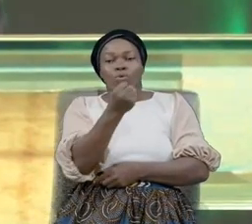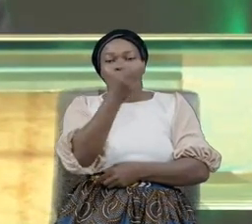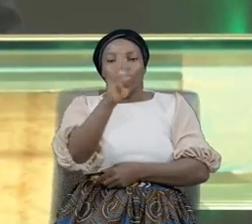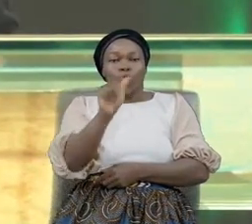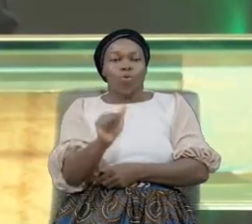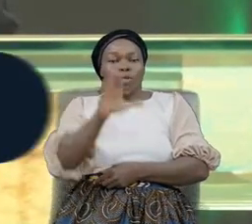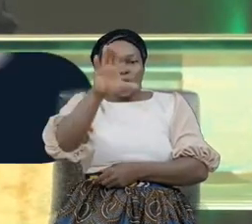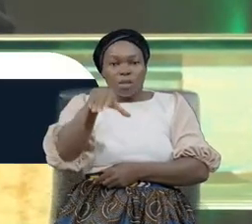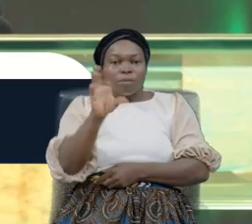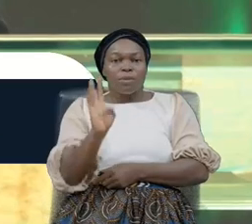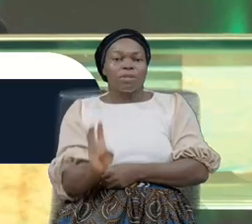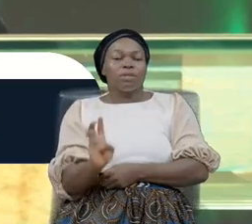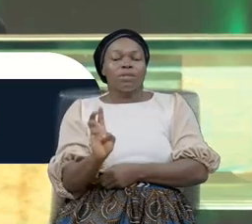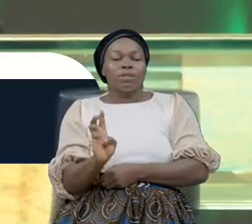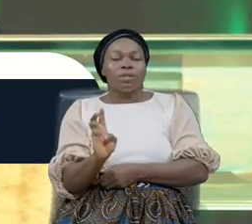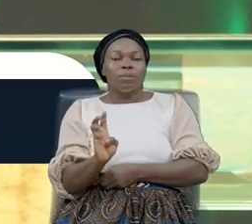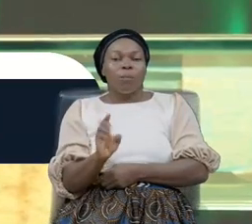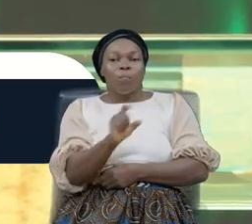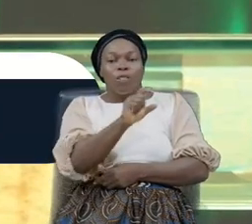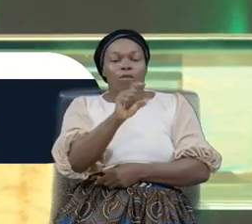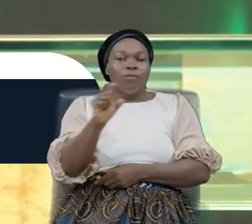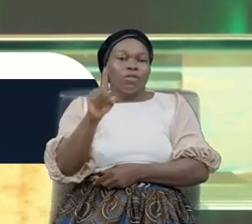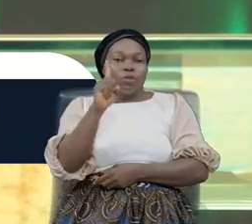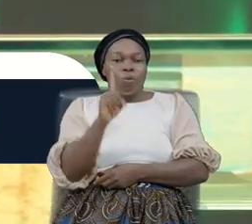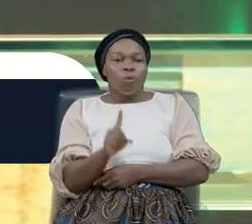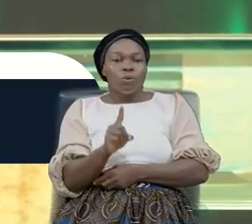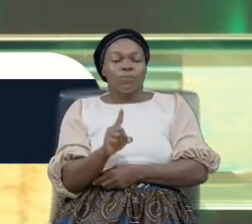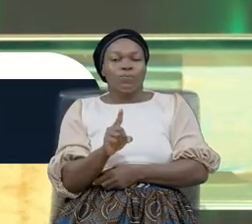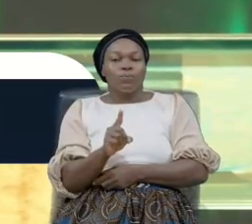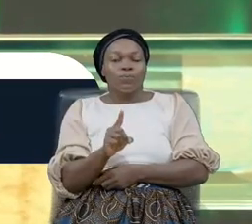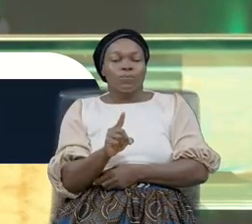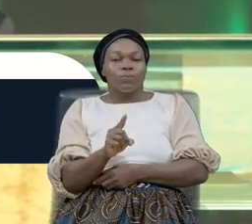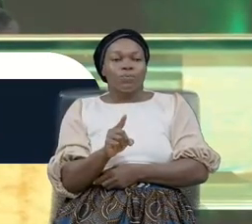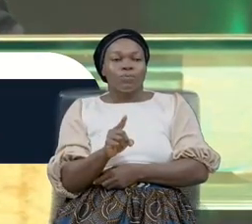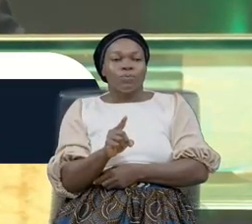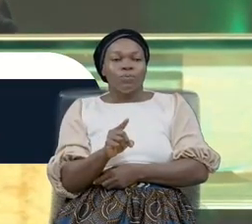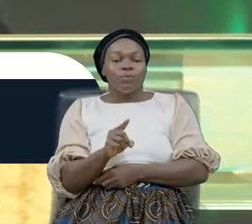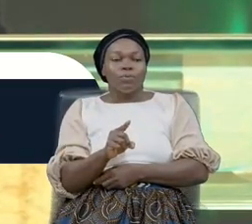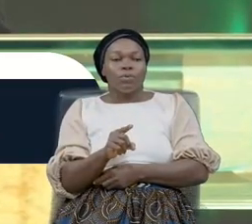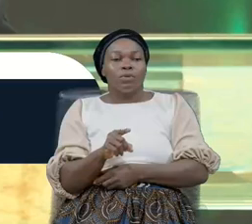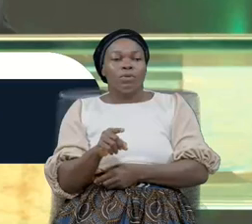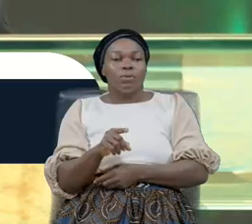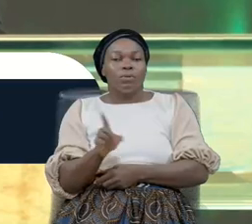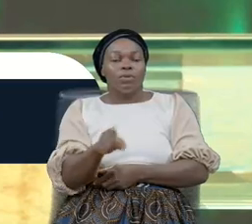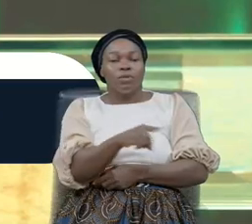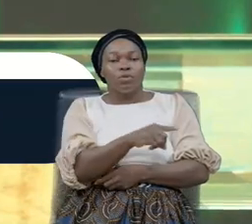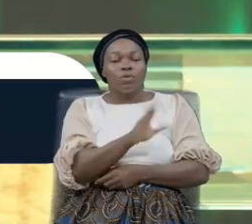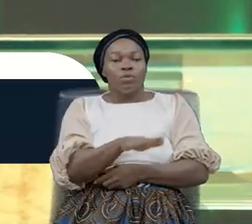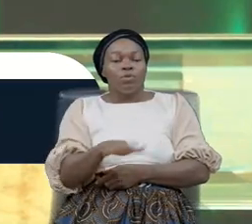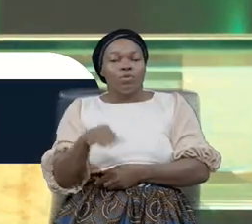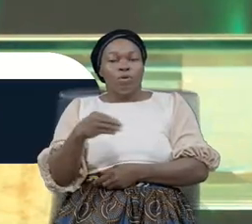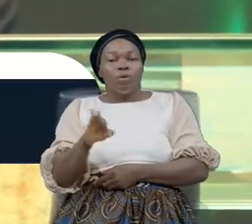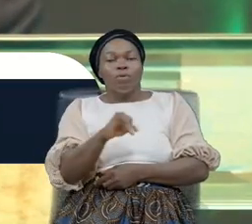6, je lis le verset 1. Ces enfants d'Israël connaissaient